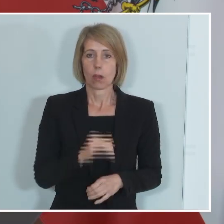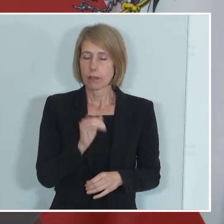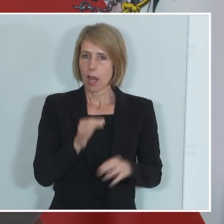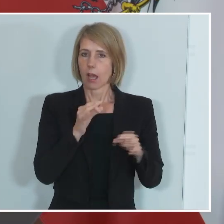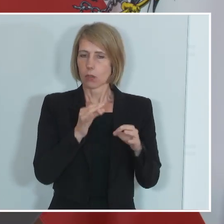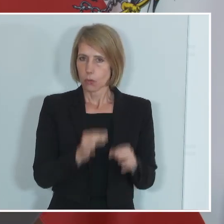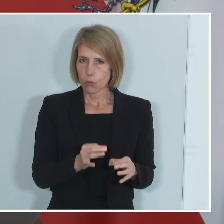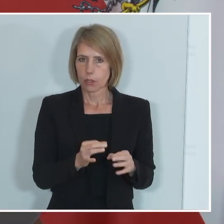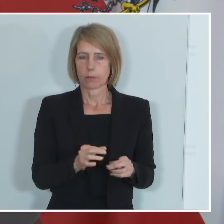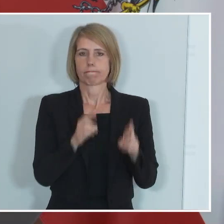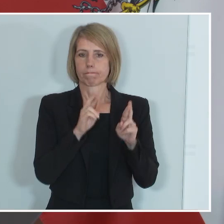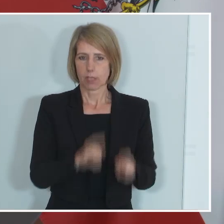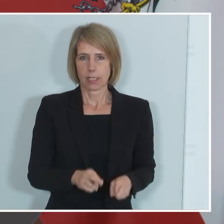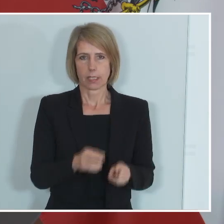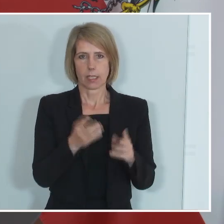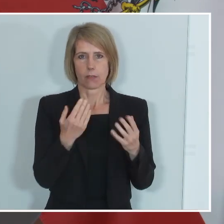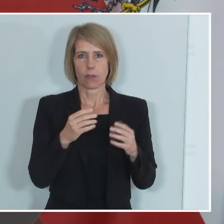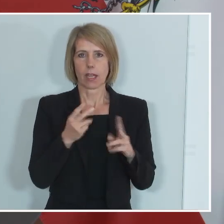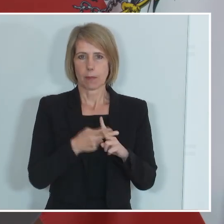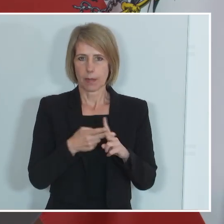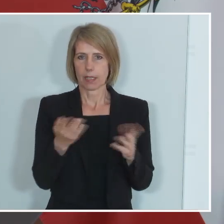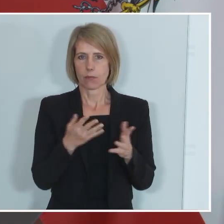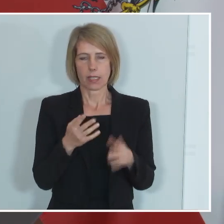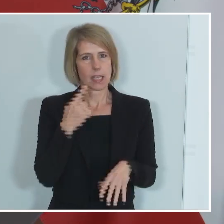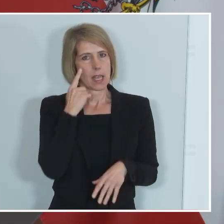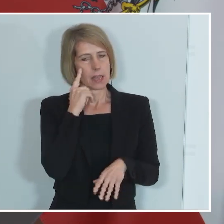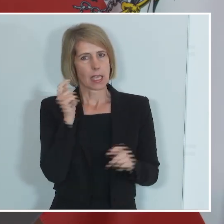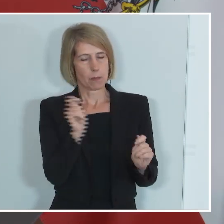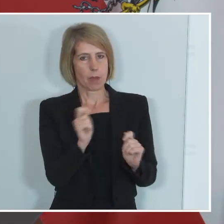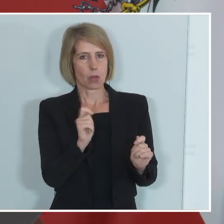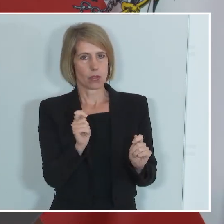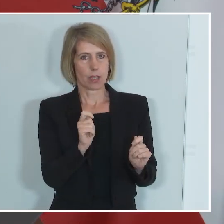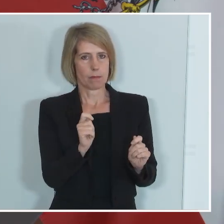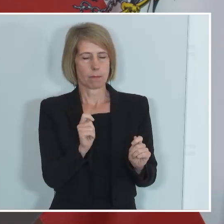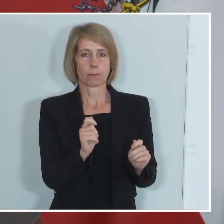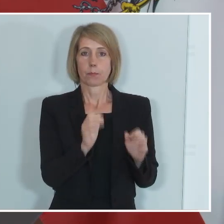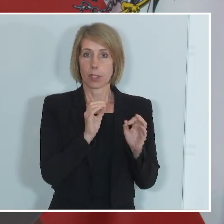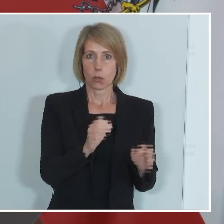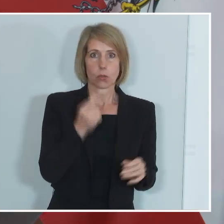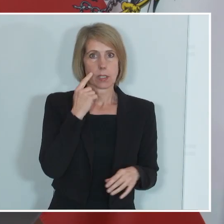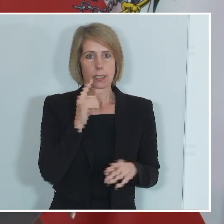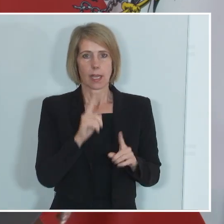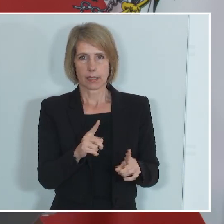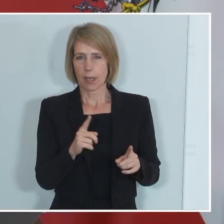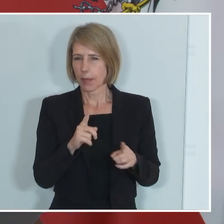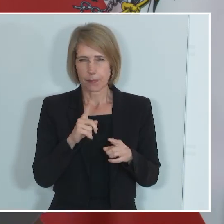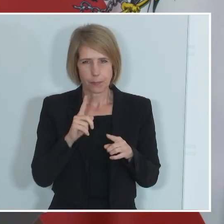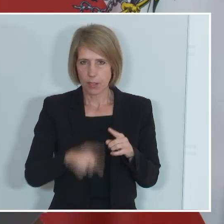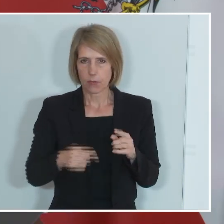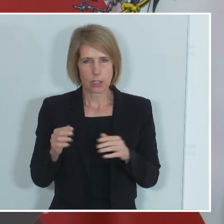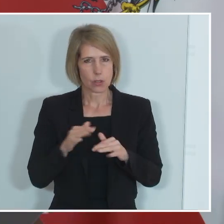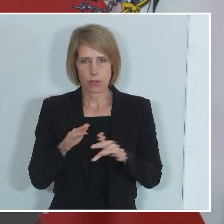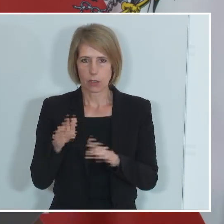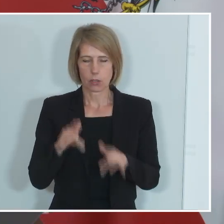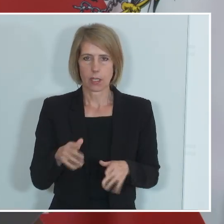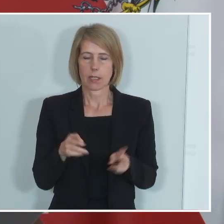eine Denkpause eingelegt worden ist, denn der gute Zweck heiligt nicht die falschen Mittel. Und wir haben einfach die Sorge, dass unsere kleineren